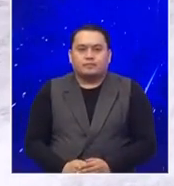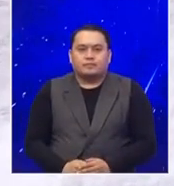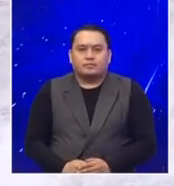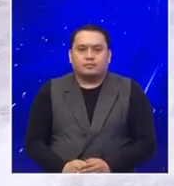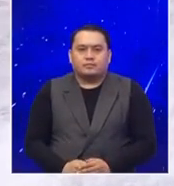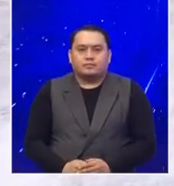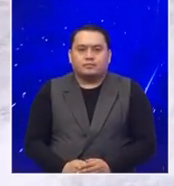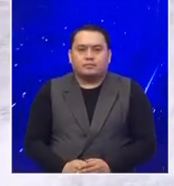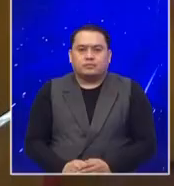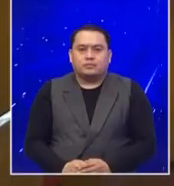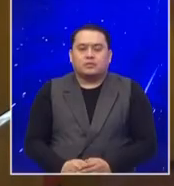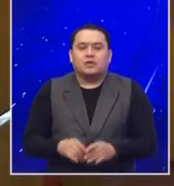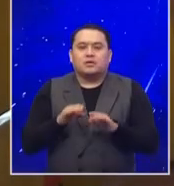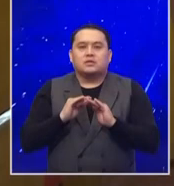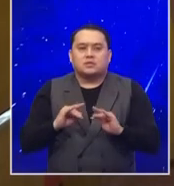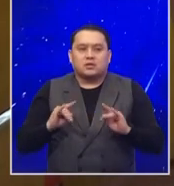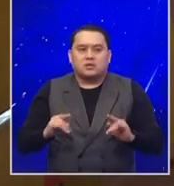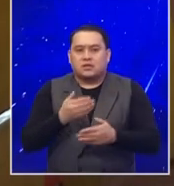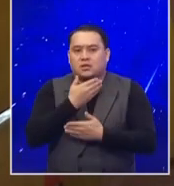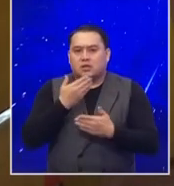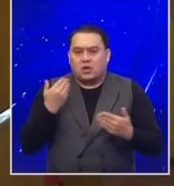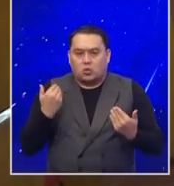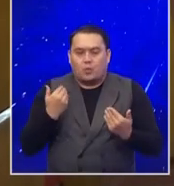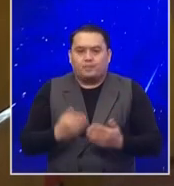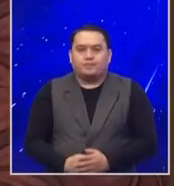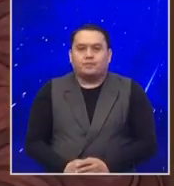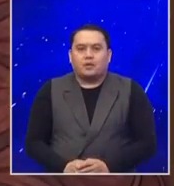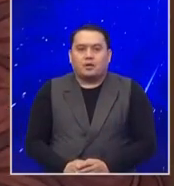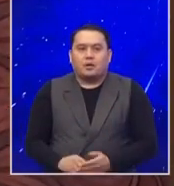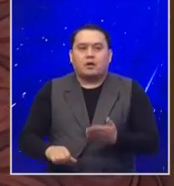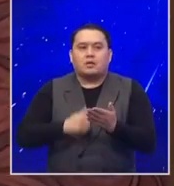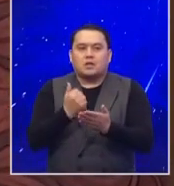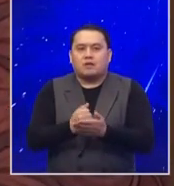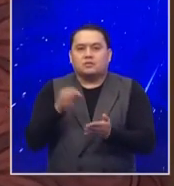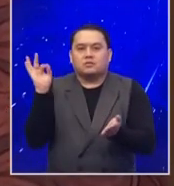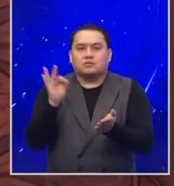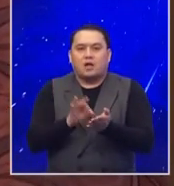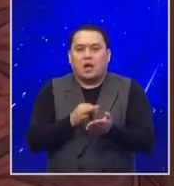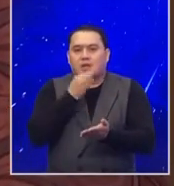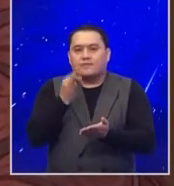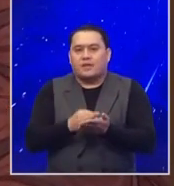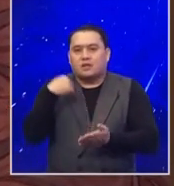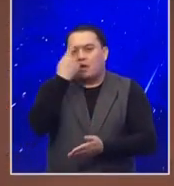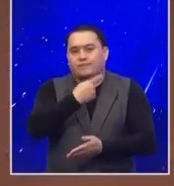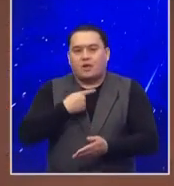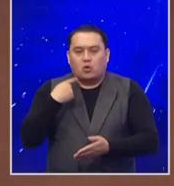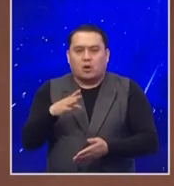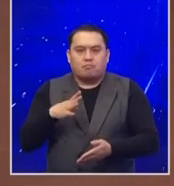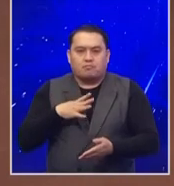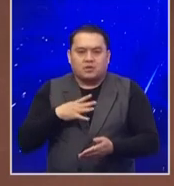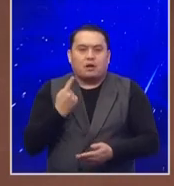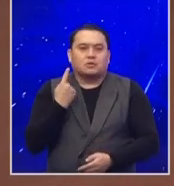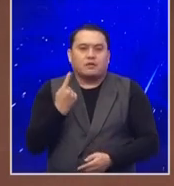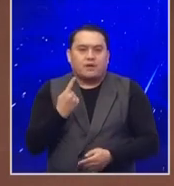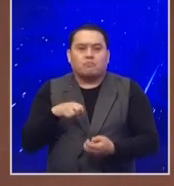И детсад нету. Нужды и чаяния населения – это всегда приоритетные задачи, поэтому ответ главы сельского округа был однозначным